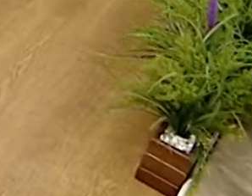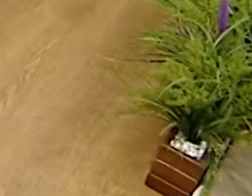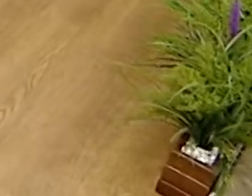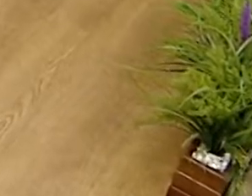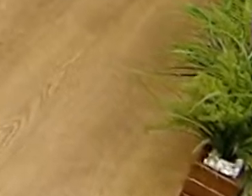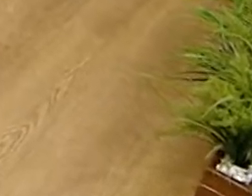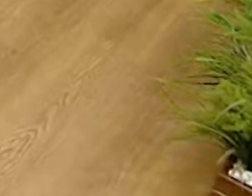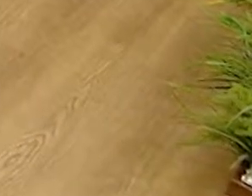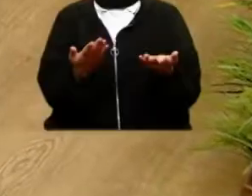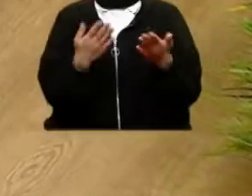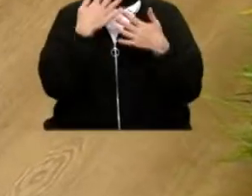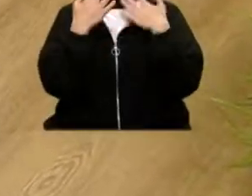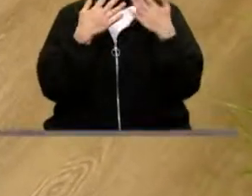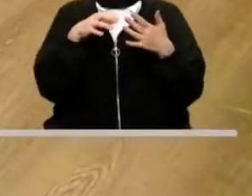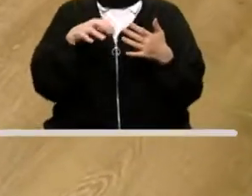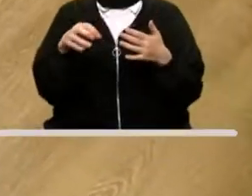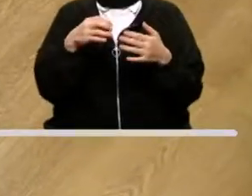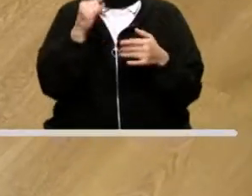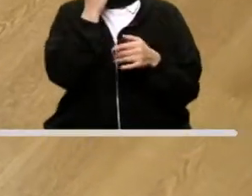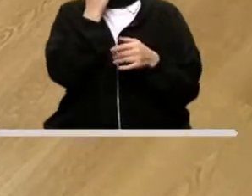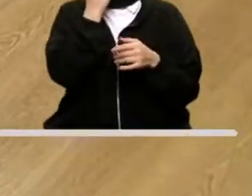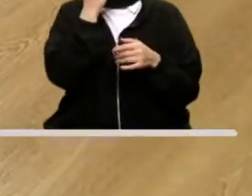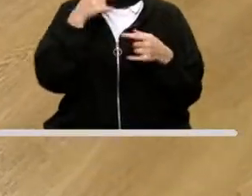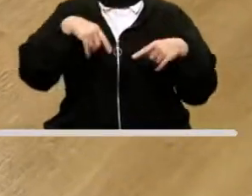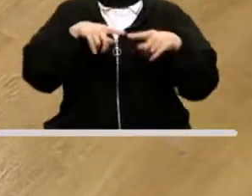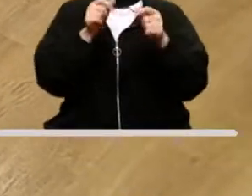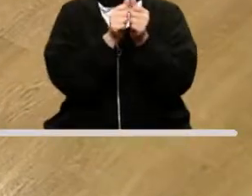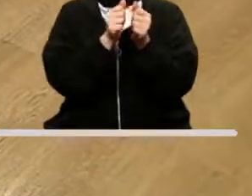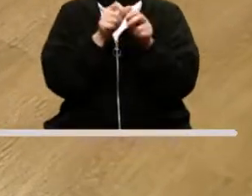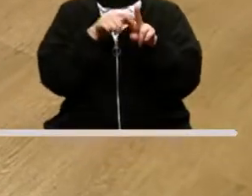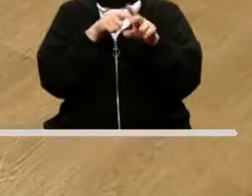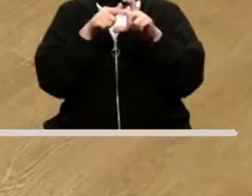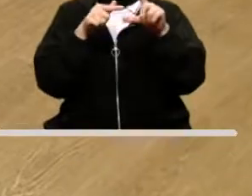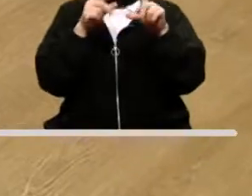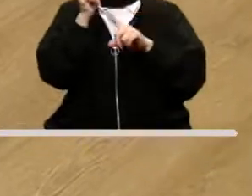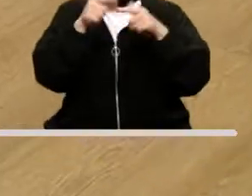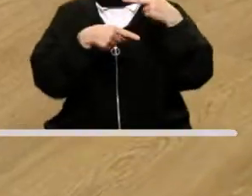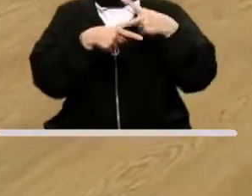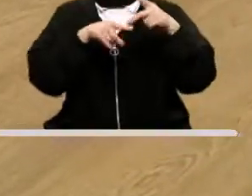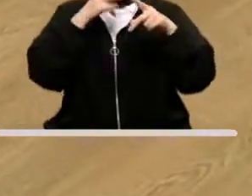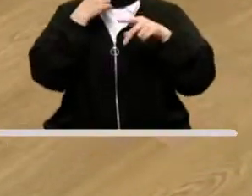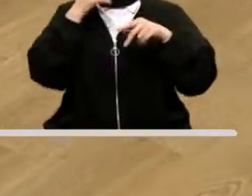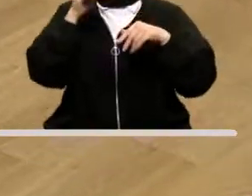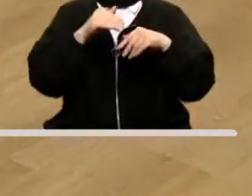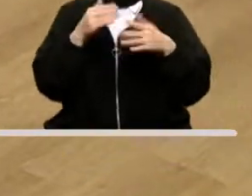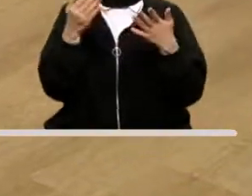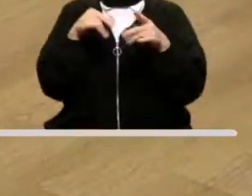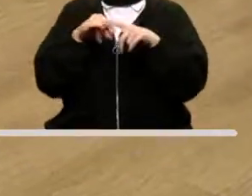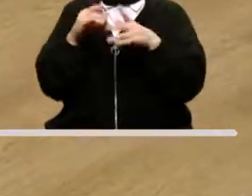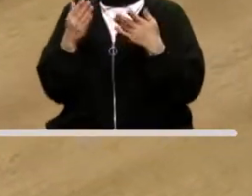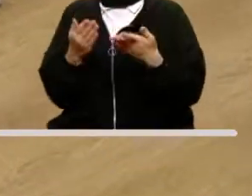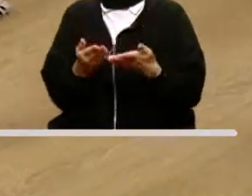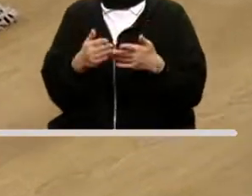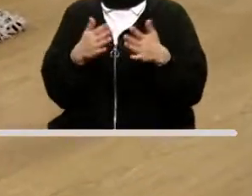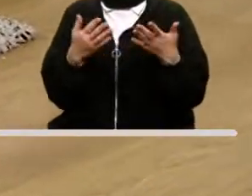Evet efendim, sohbet köşemizdeyiz. Konuğumuz bizimle, Yeliz Hanım geldi. Hemen ona dönelim izninizle. Hoş geldiniz. Hoş bulduk. Nasılsınız Yeliz Hanım? Teşekkür ederim.